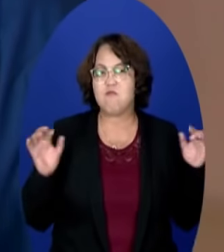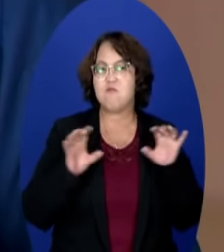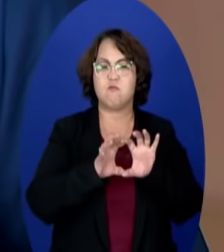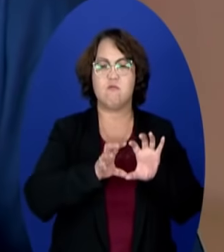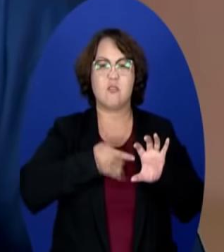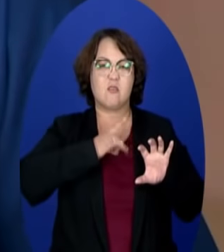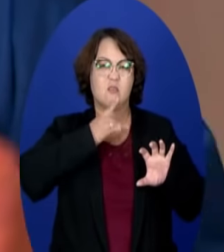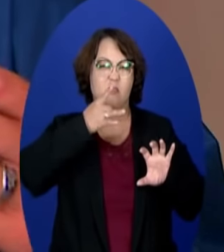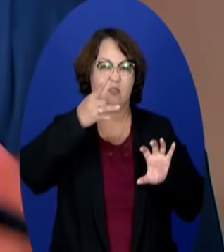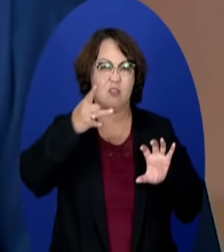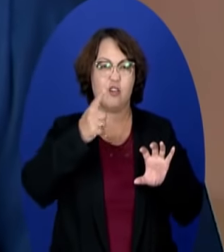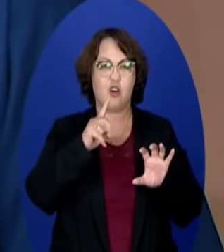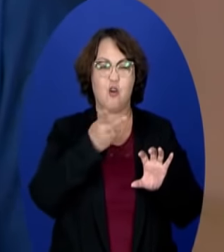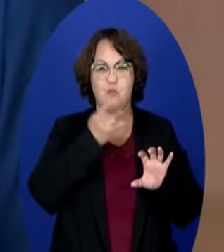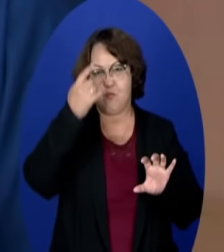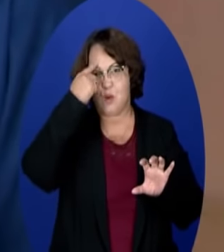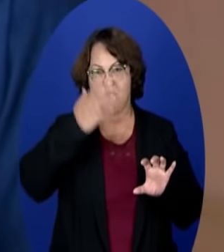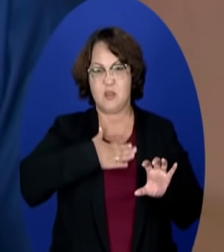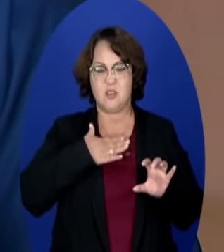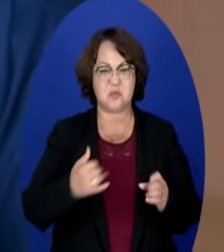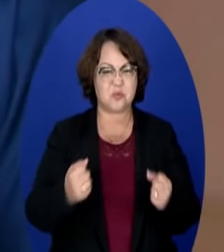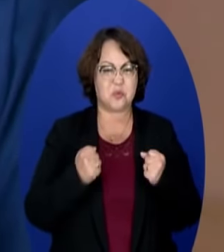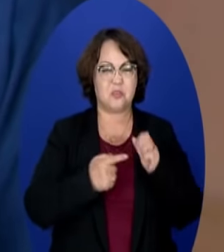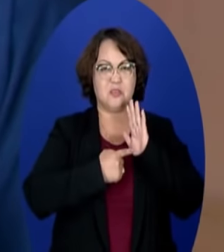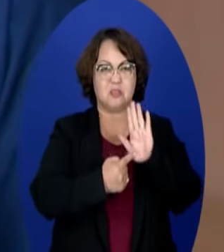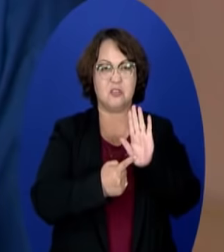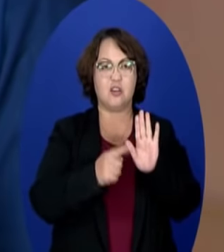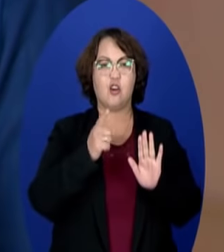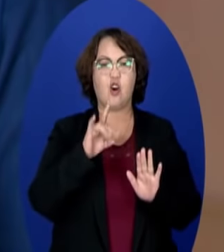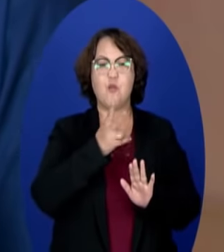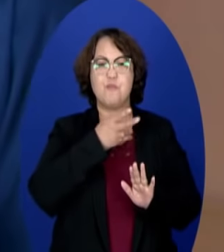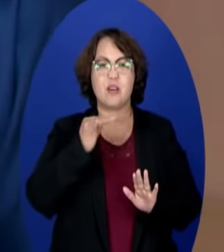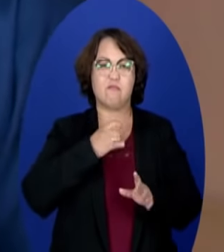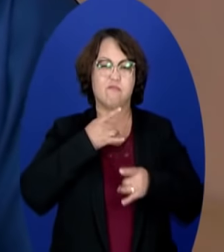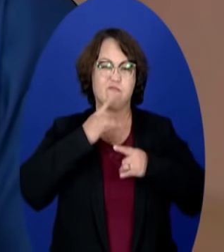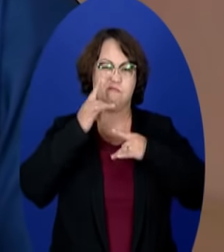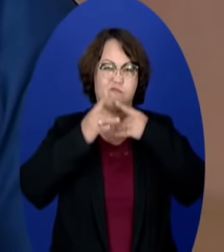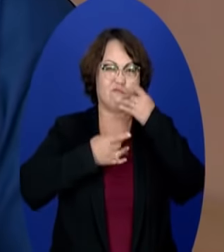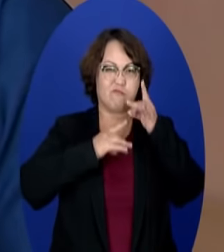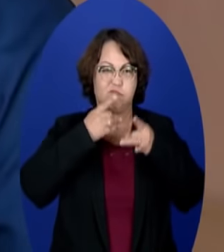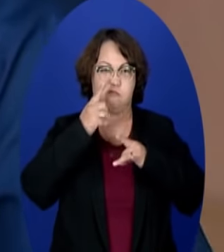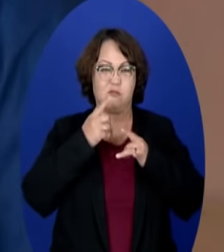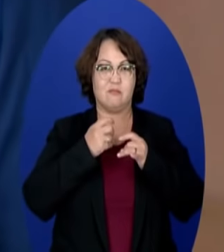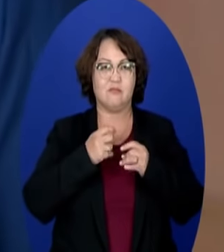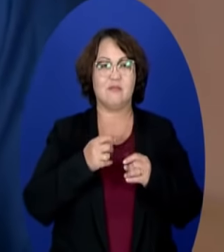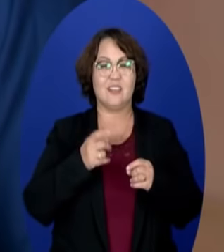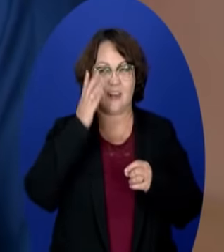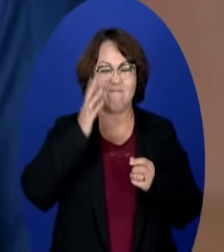хагаад дэлхийд Монголын хөөм ямар гайхамшигтай гэдгийг таниулах сайхан цаг ирэх бах. Монгол хөөмөө мандан бадарна.